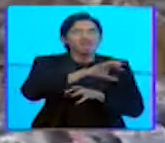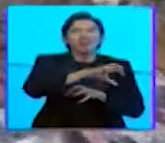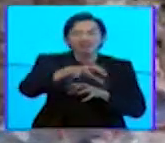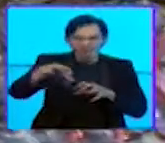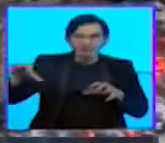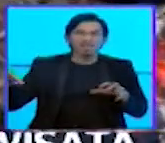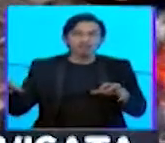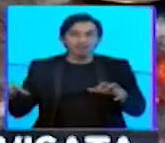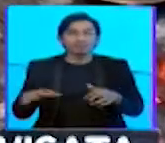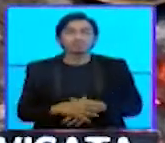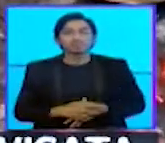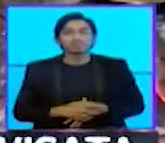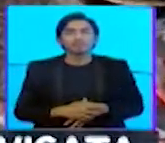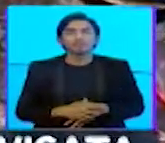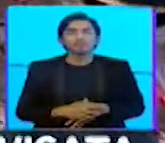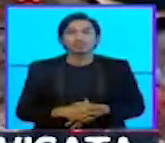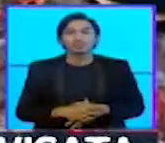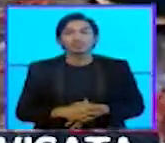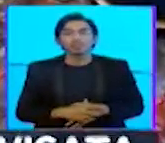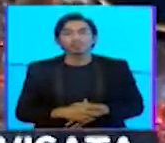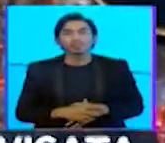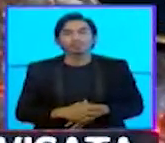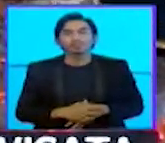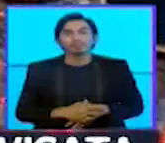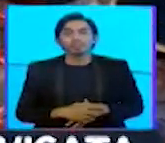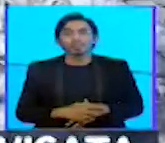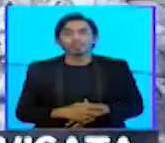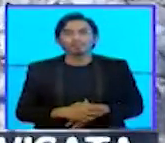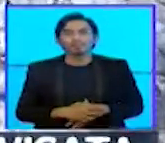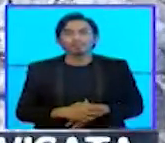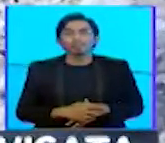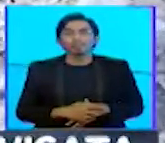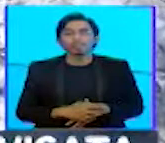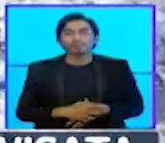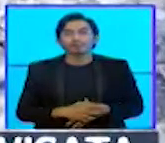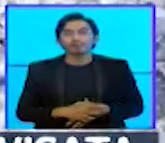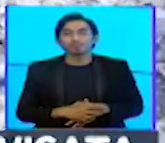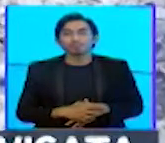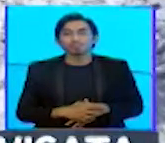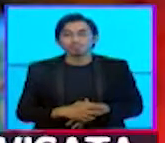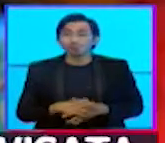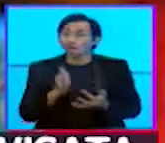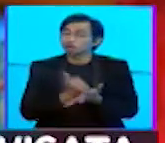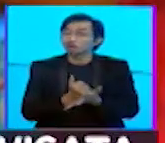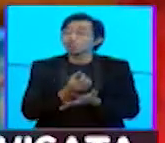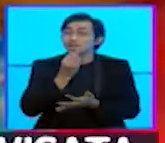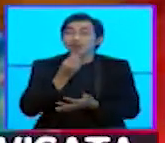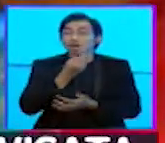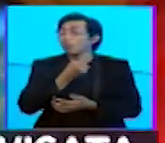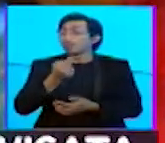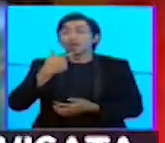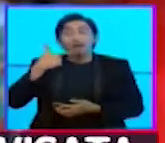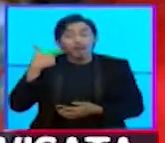subsektor ekonomi kreatif itu justru menopang pariwisata kita. Nah, kuliner kita ini kan enak-enak ya Bang, tapi kenapa ya kuliner kita tuh masih